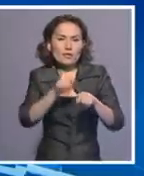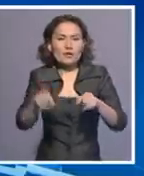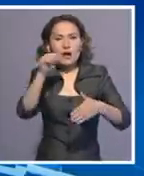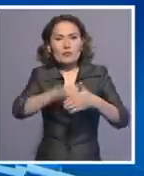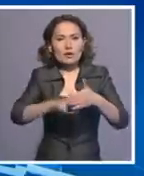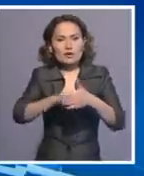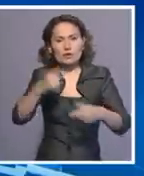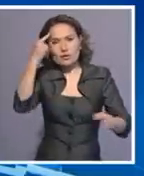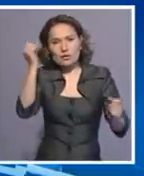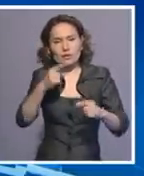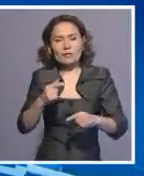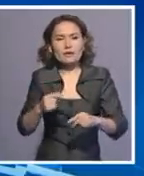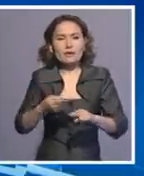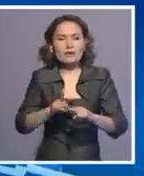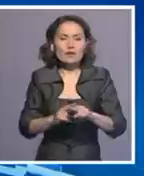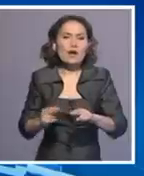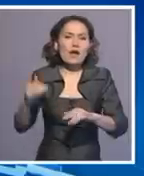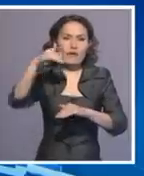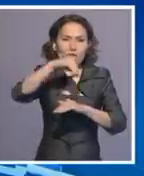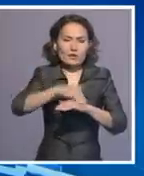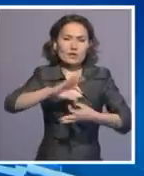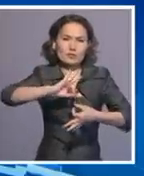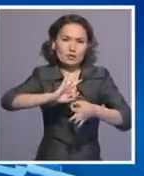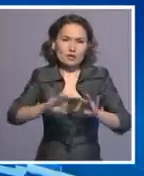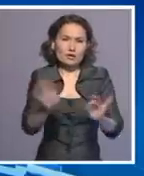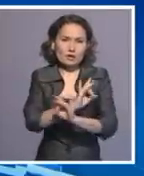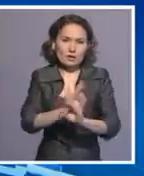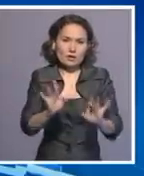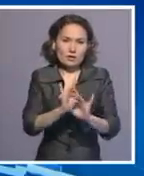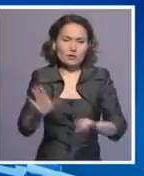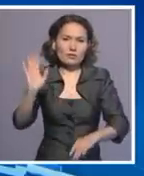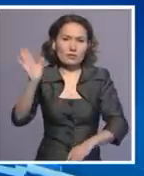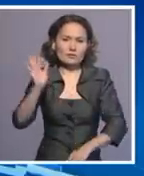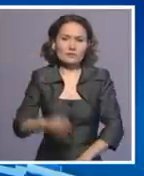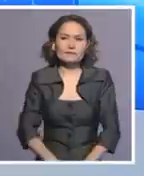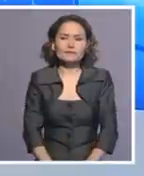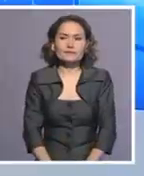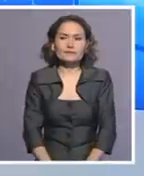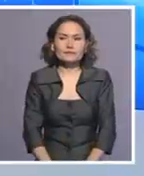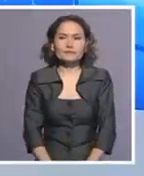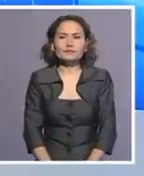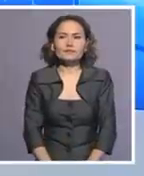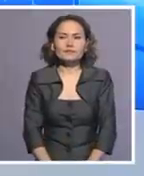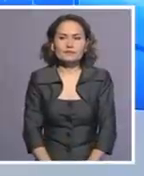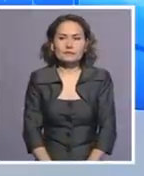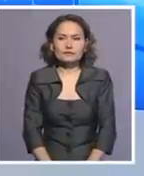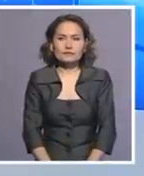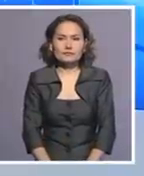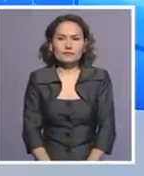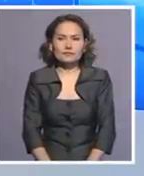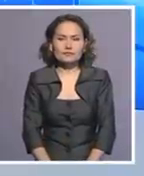жатыр. Толық ақпарат тексеру амалдары аяқталғаннан соң беріледі. Мендегі жаңалық әзірге осындай.